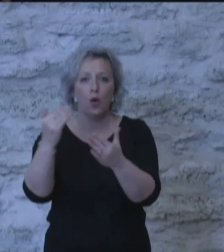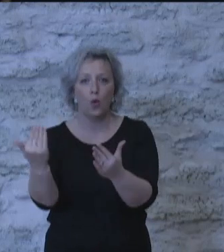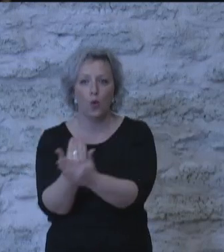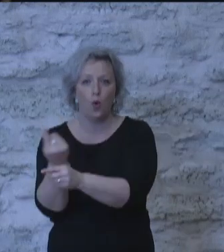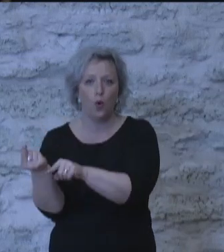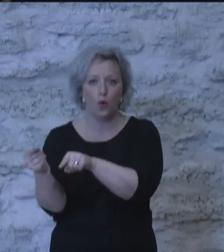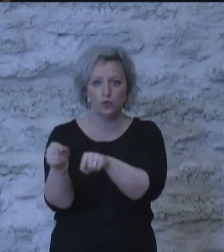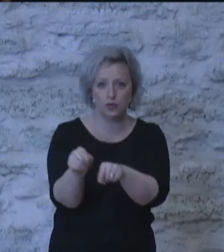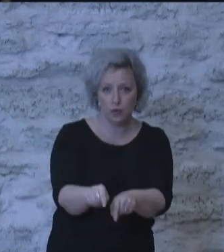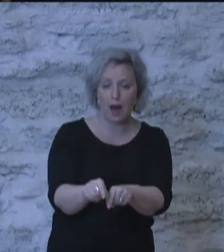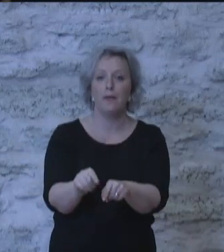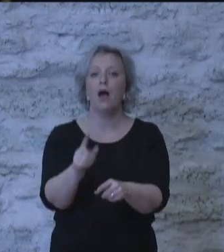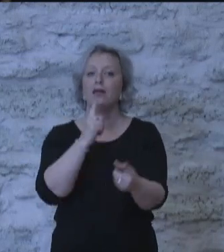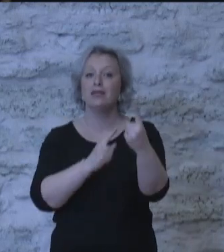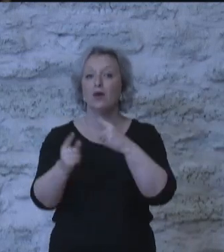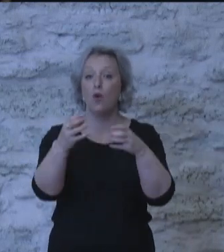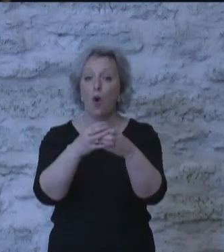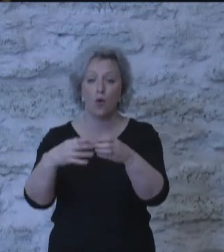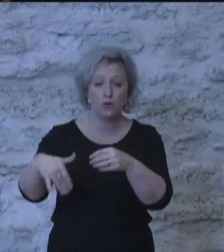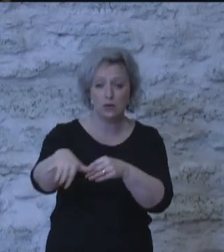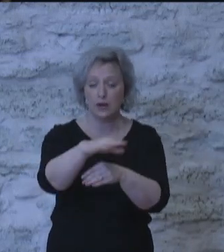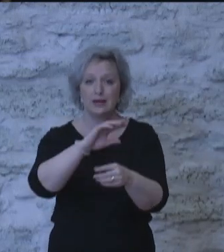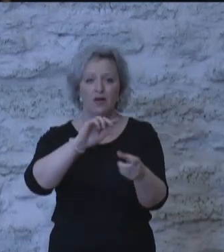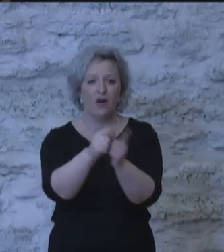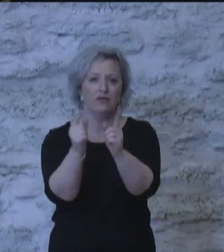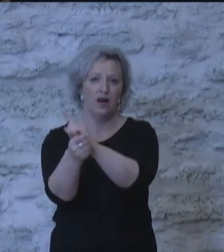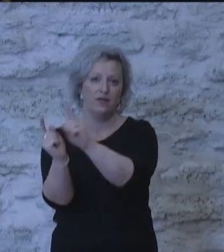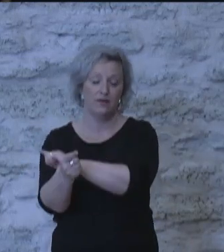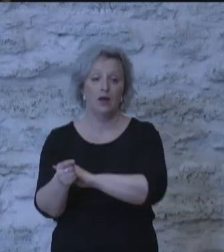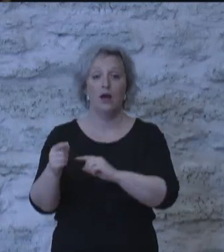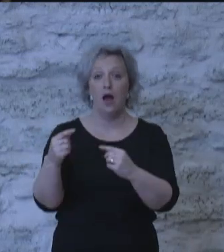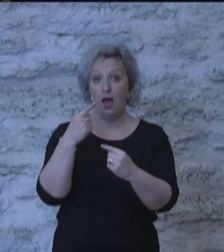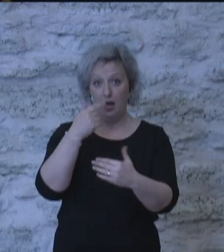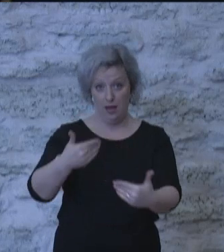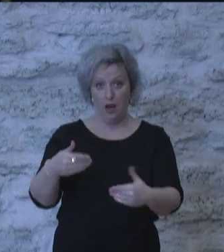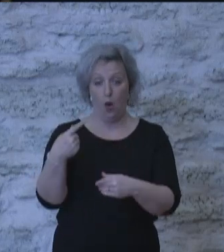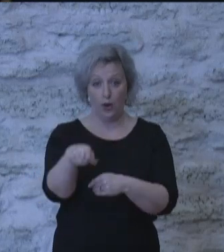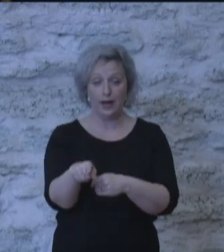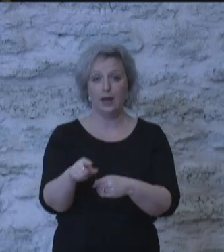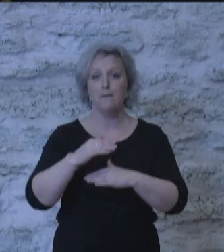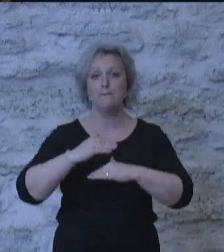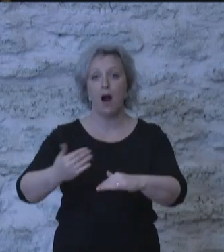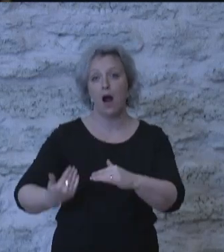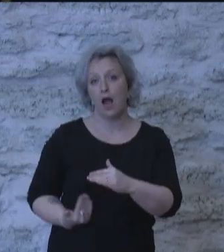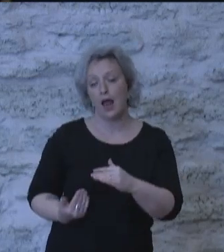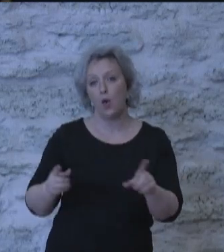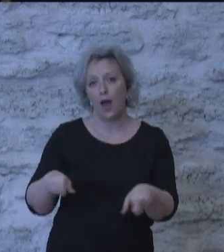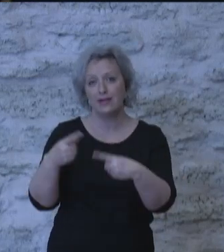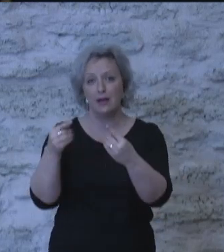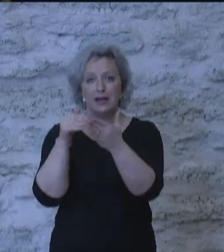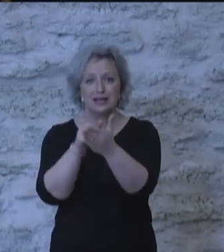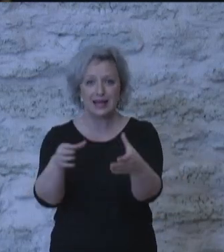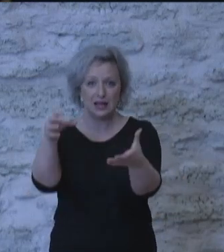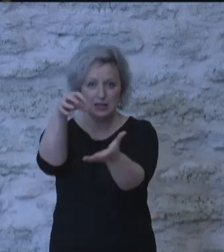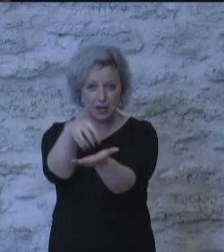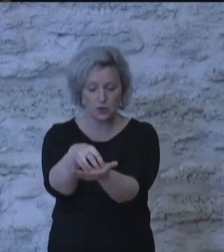vahetusi ka nõukogudes, nagu antud juhul oli maailu edendamise sihtasutus. Heaks normiks on olnud